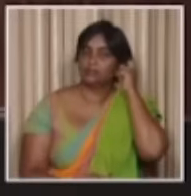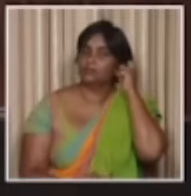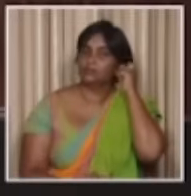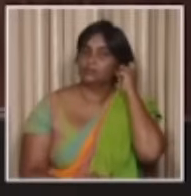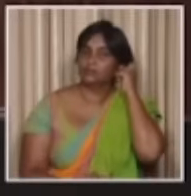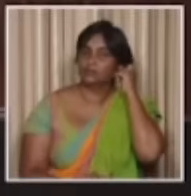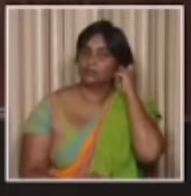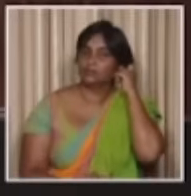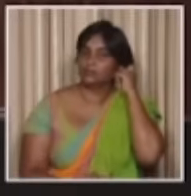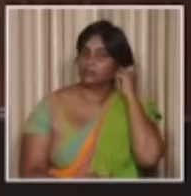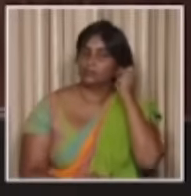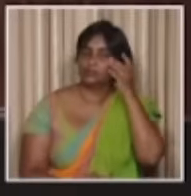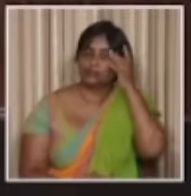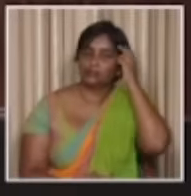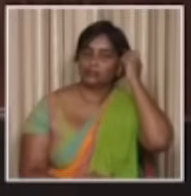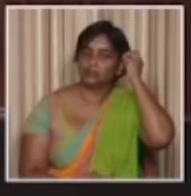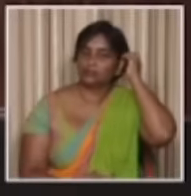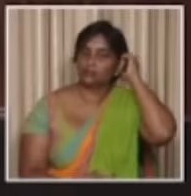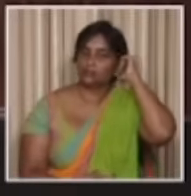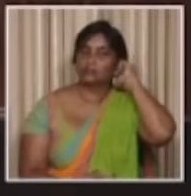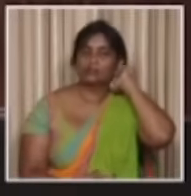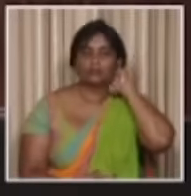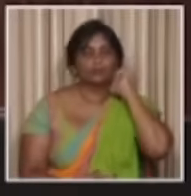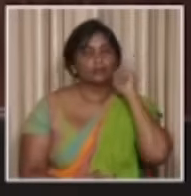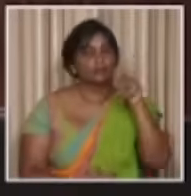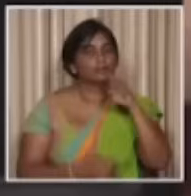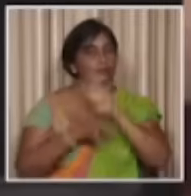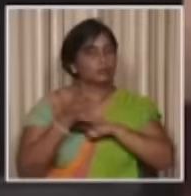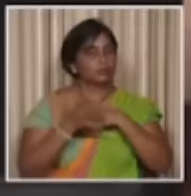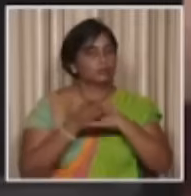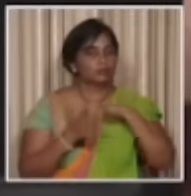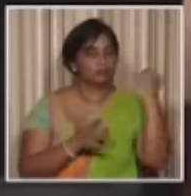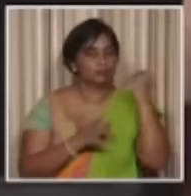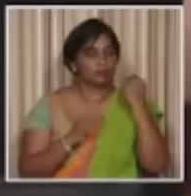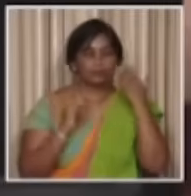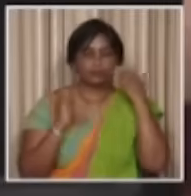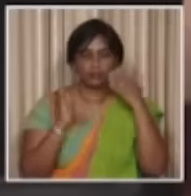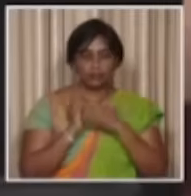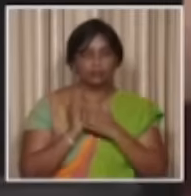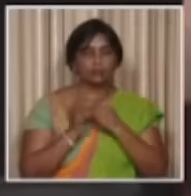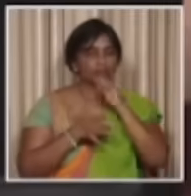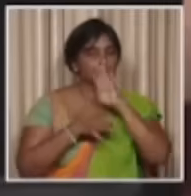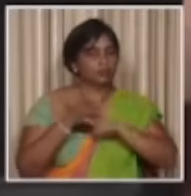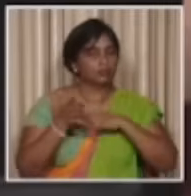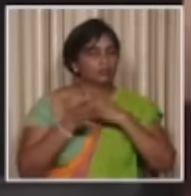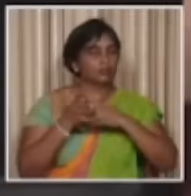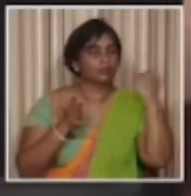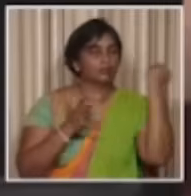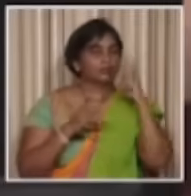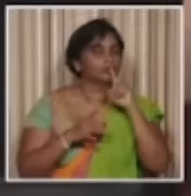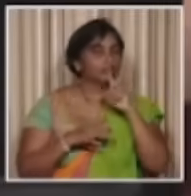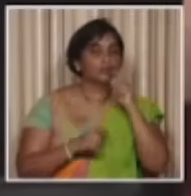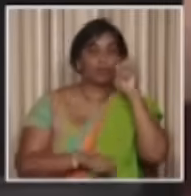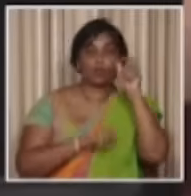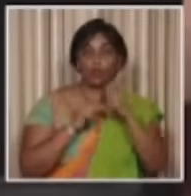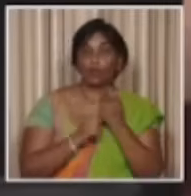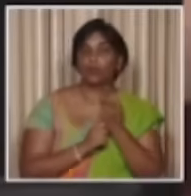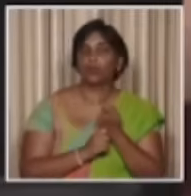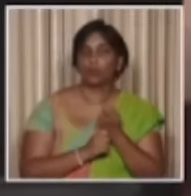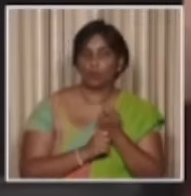විශේෂයෙන්ම මේ අයවැය යෝජනා ඉදිරිපත් කිරීමේදී අයවැය යෝජනාව කියන්නේ ජනතාවගේ